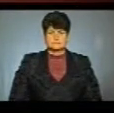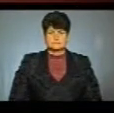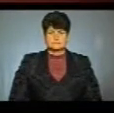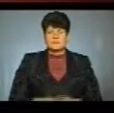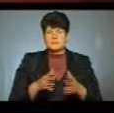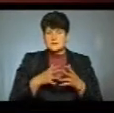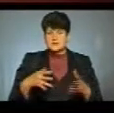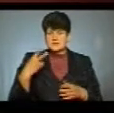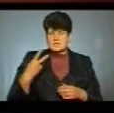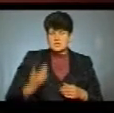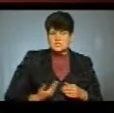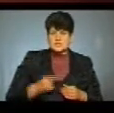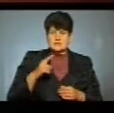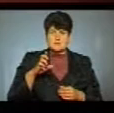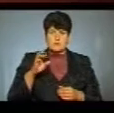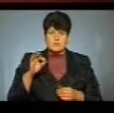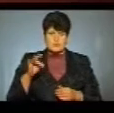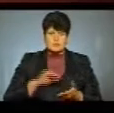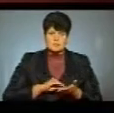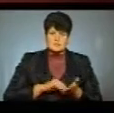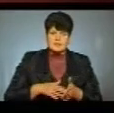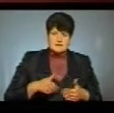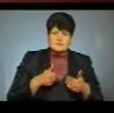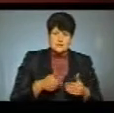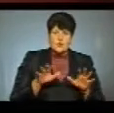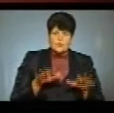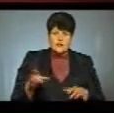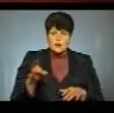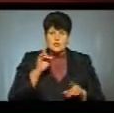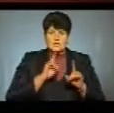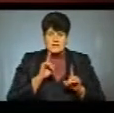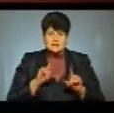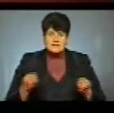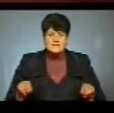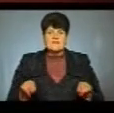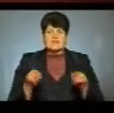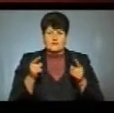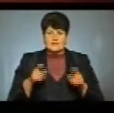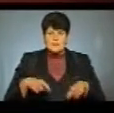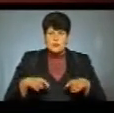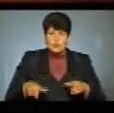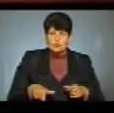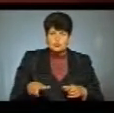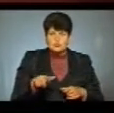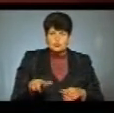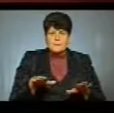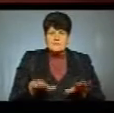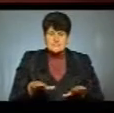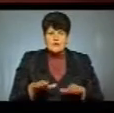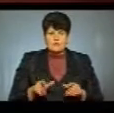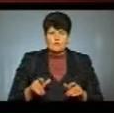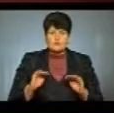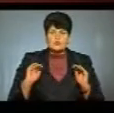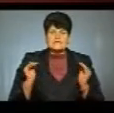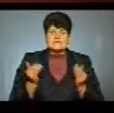Понад 20 жителів Зборова написали звернення до голови районної ради з проханням відновити бігову доріжку місцевого стадіону. За словами